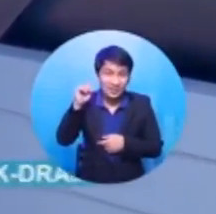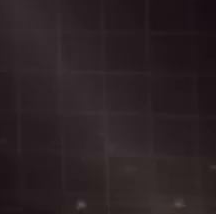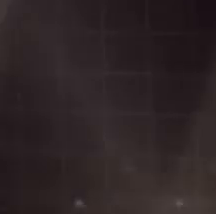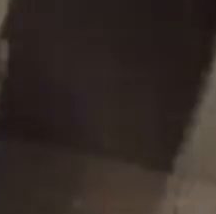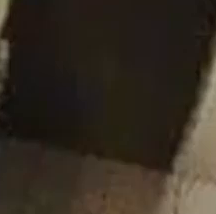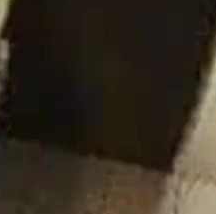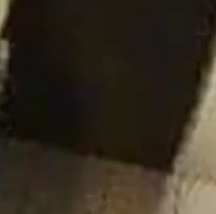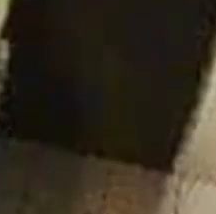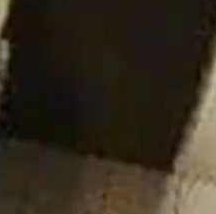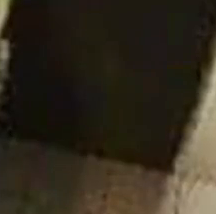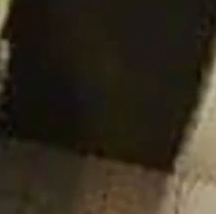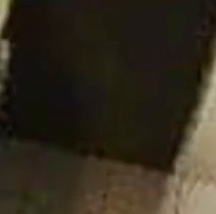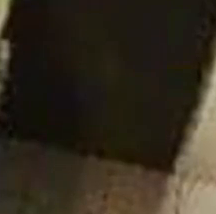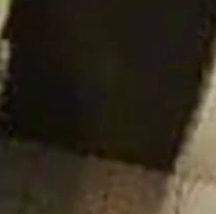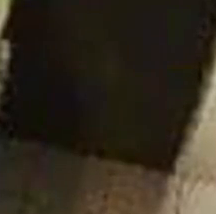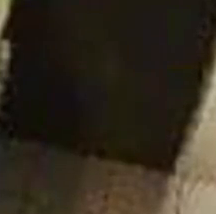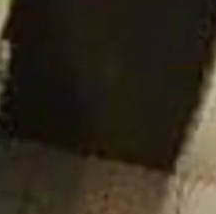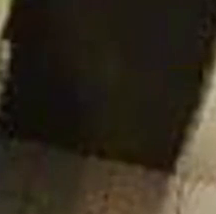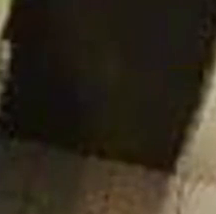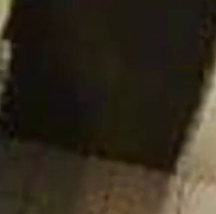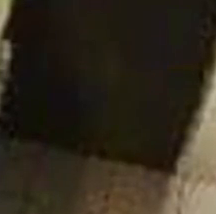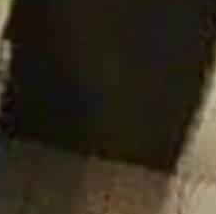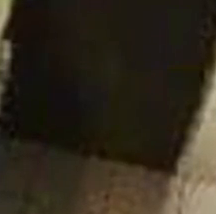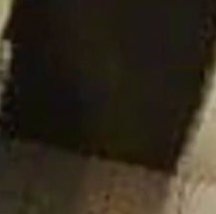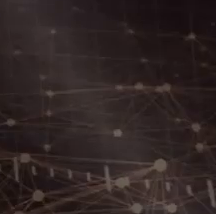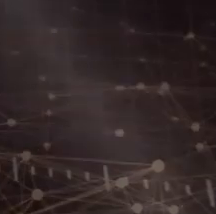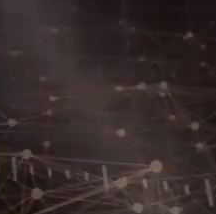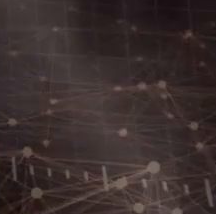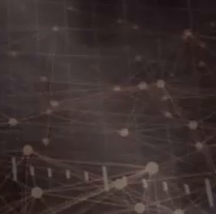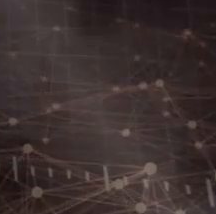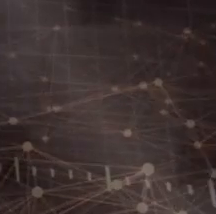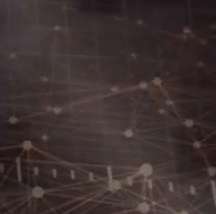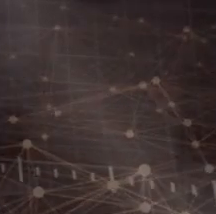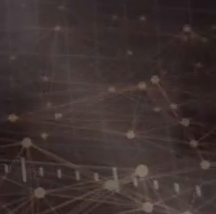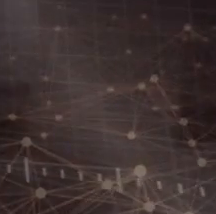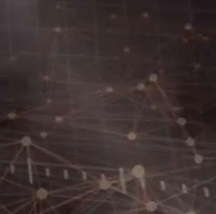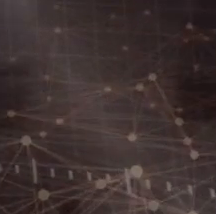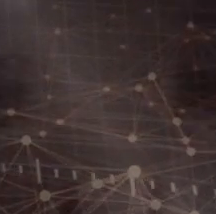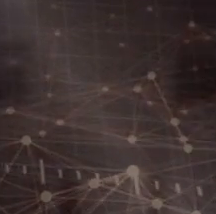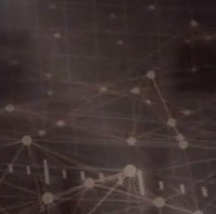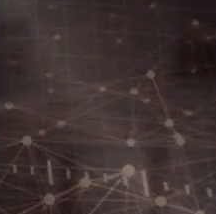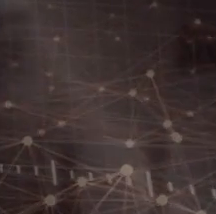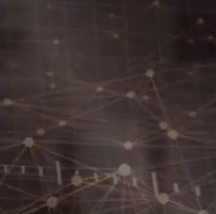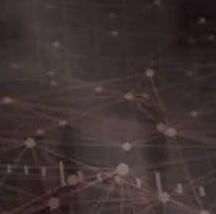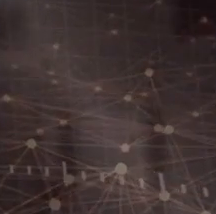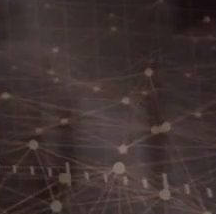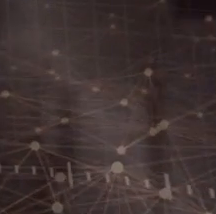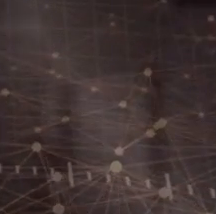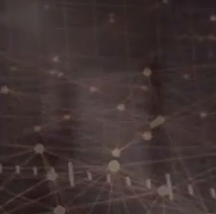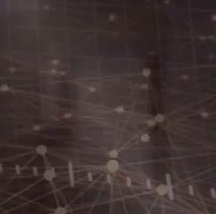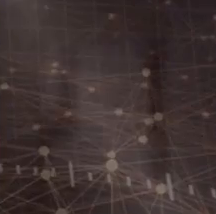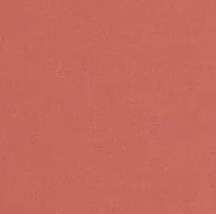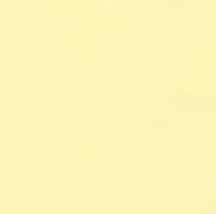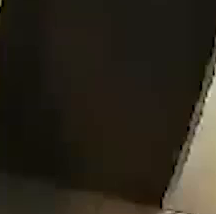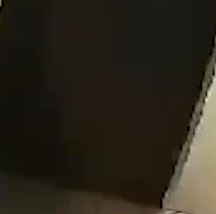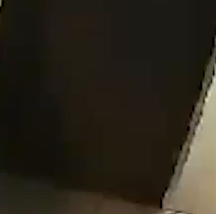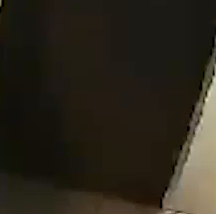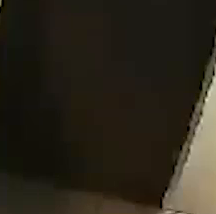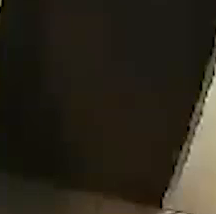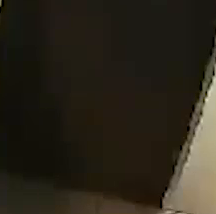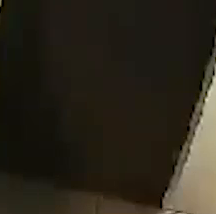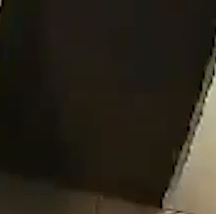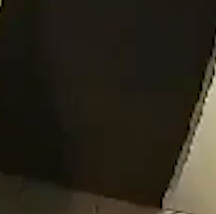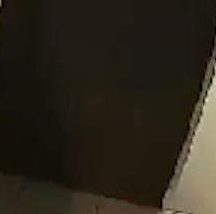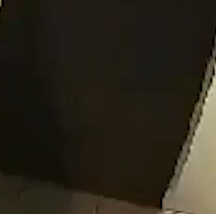si Mister, aba. Naghanap lang doon ng iba. Eto, panoorin ulit natin ang video.